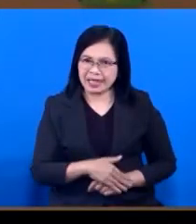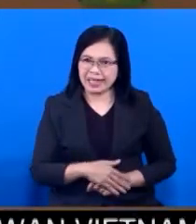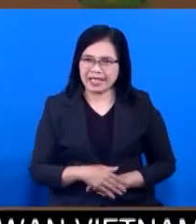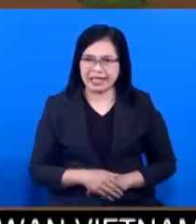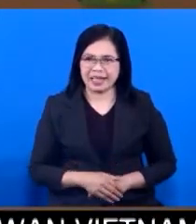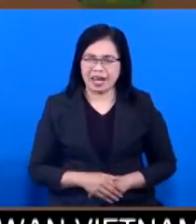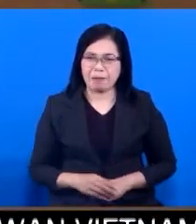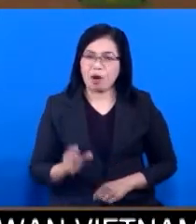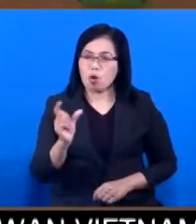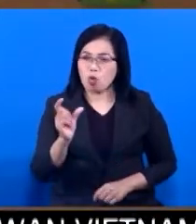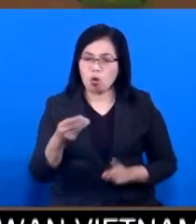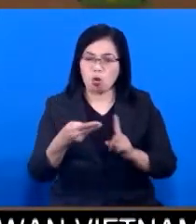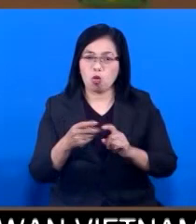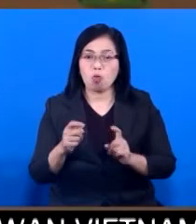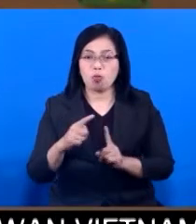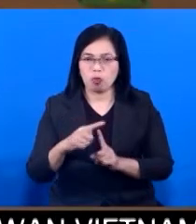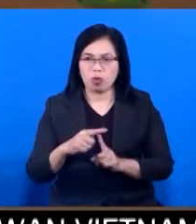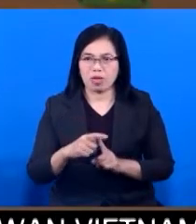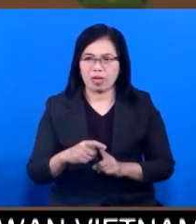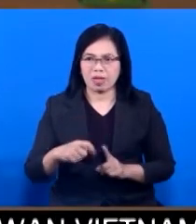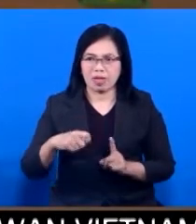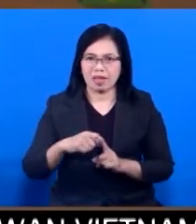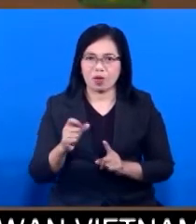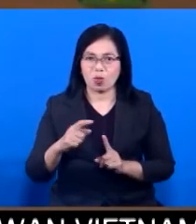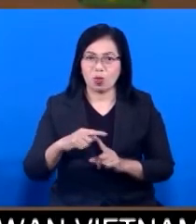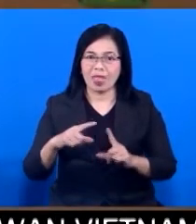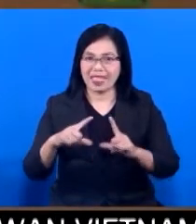Mau ke Ubud, terus mau ke Kuta, mau ke